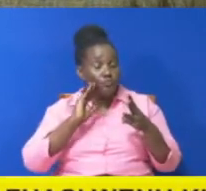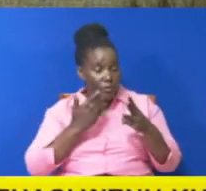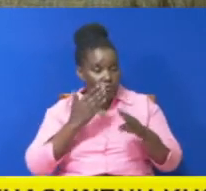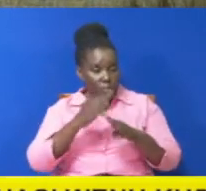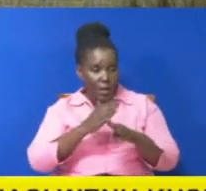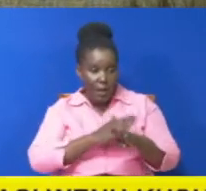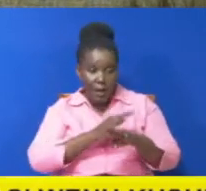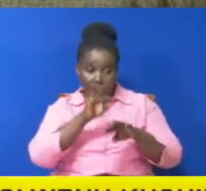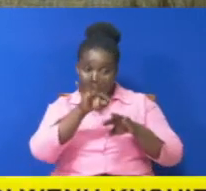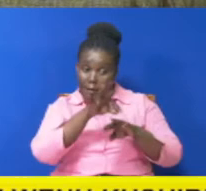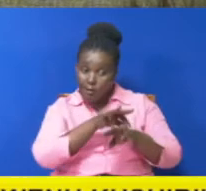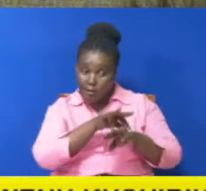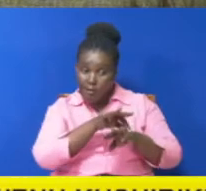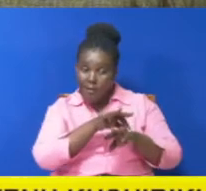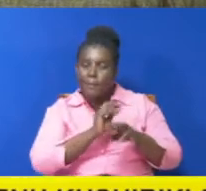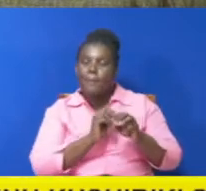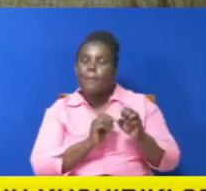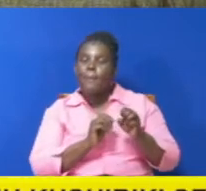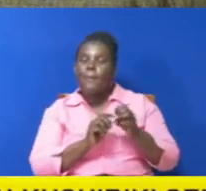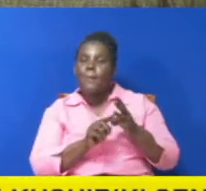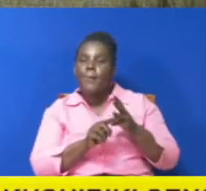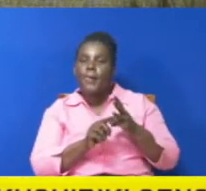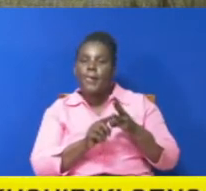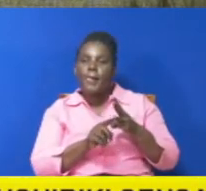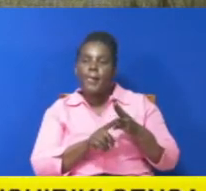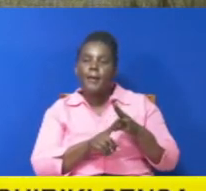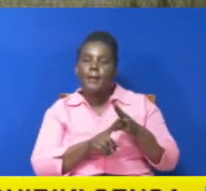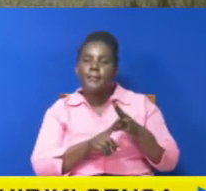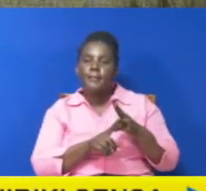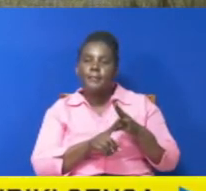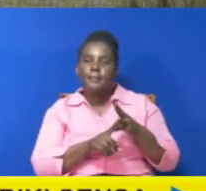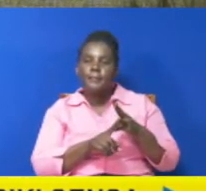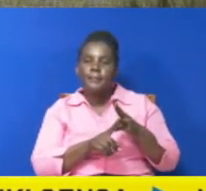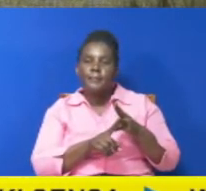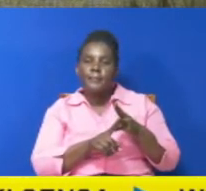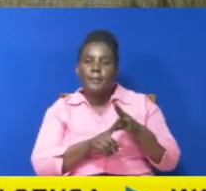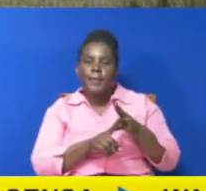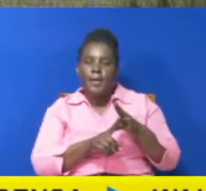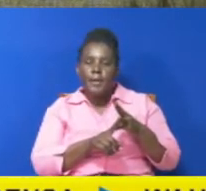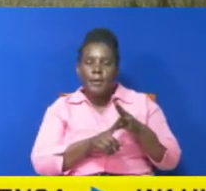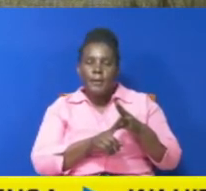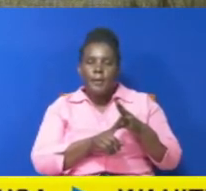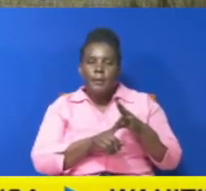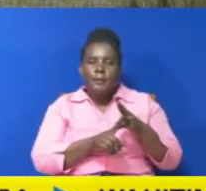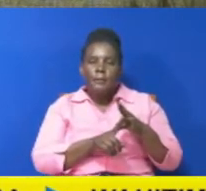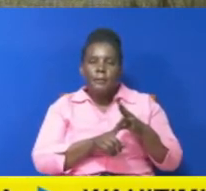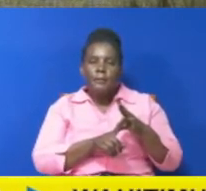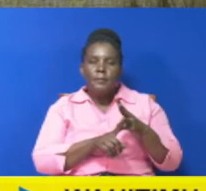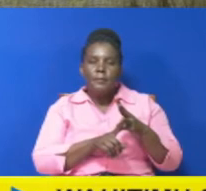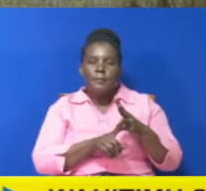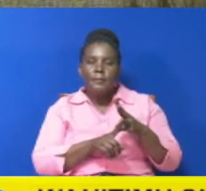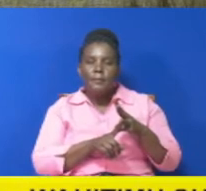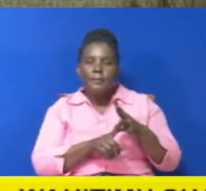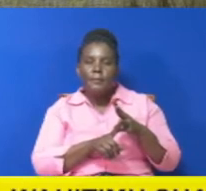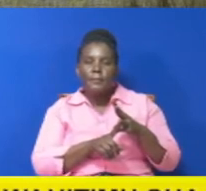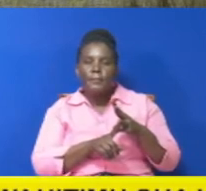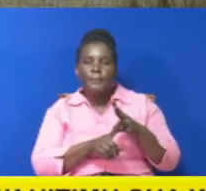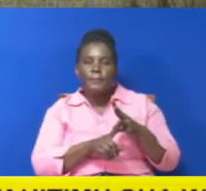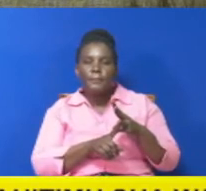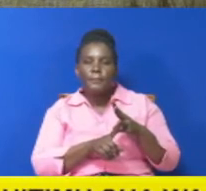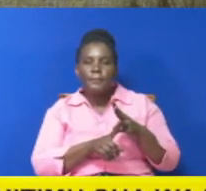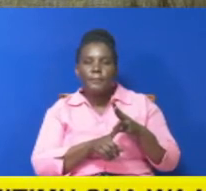kabla hajaingia kwenye ndoa ni kwamba huyo mtu ambaye unaenda kuoana naye, unaenda kumoa au